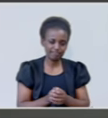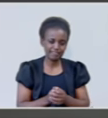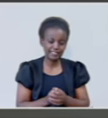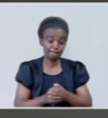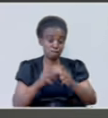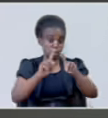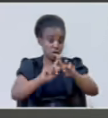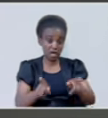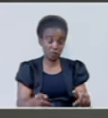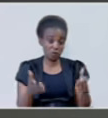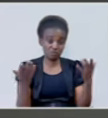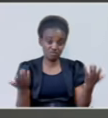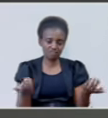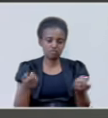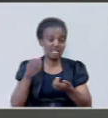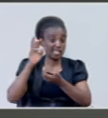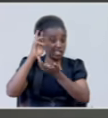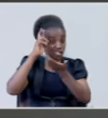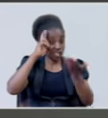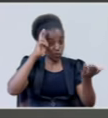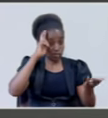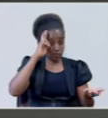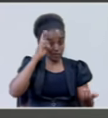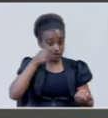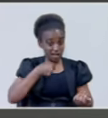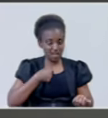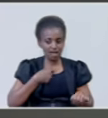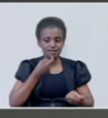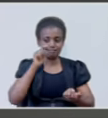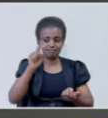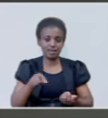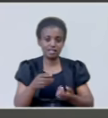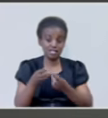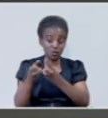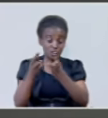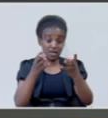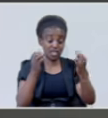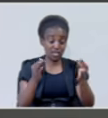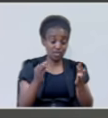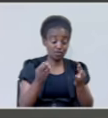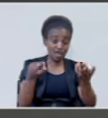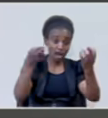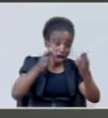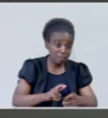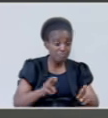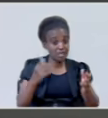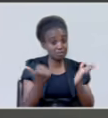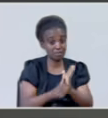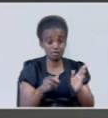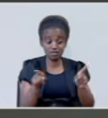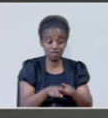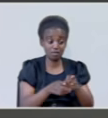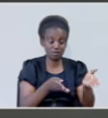je dirais que c'est ce qui nous rappelle que nous devons adopter un comportement pareil chaque fois que nous butons à de